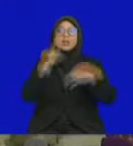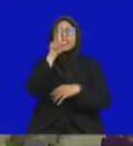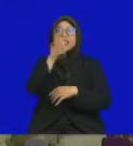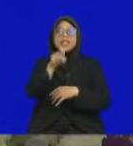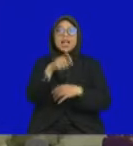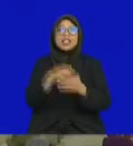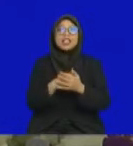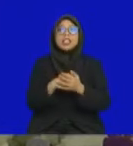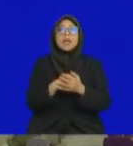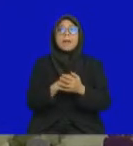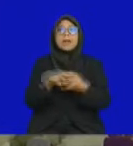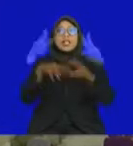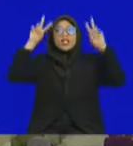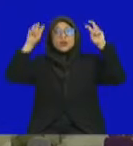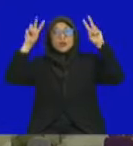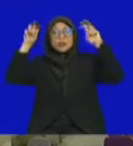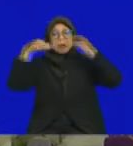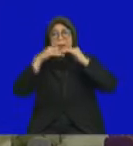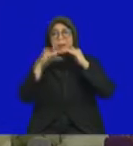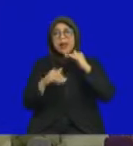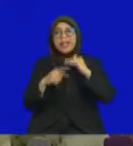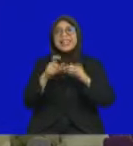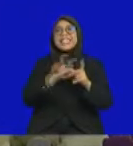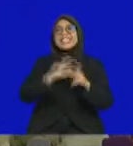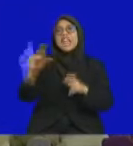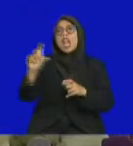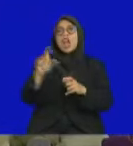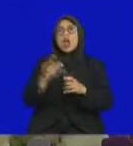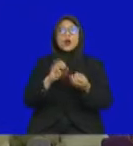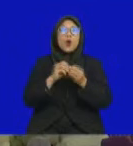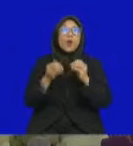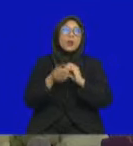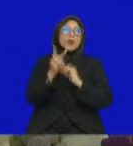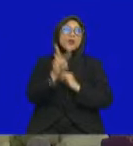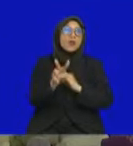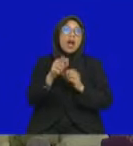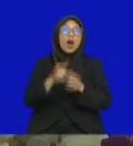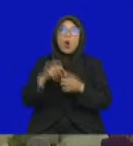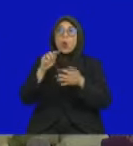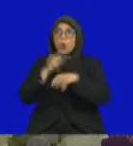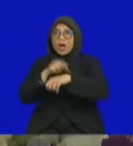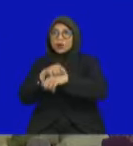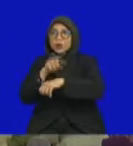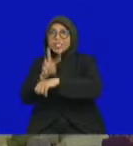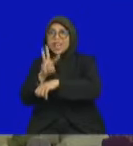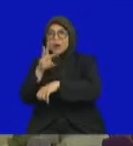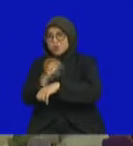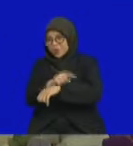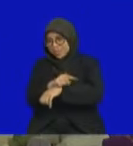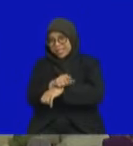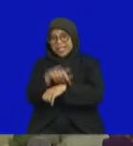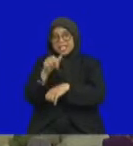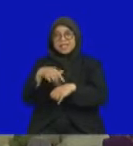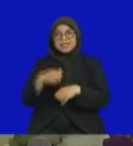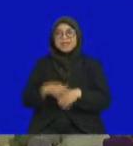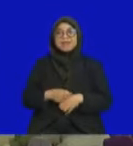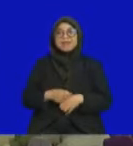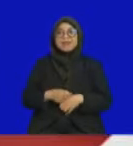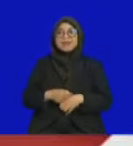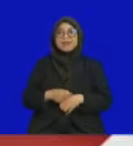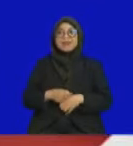dengan subtema kepada calon gubernur nomor urut du dengan waktu 30 detik dihitung saat